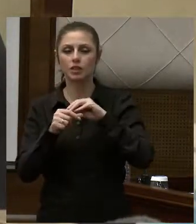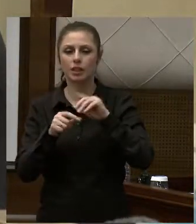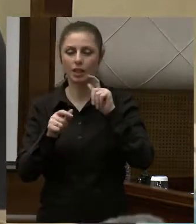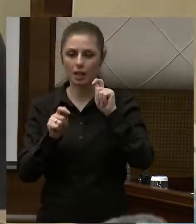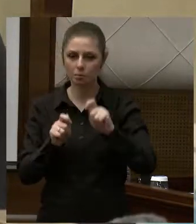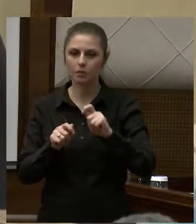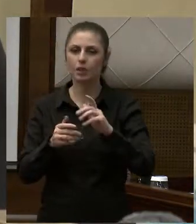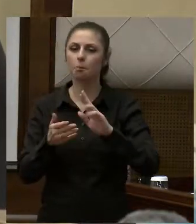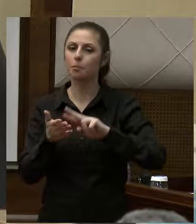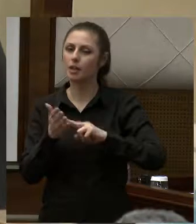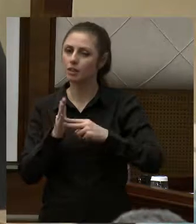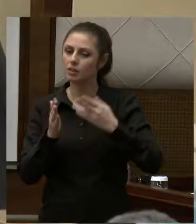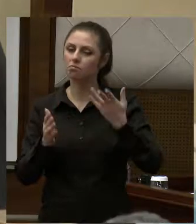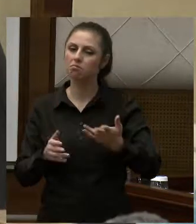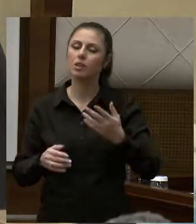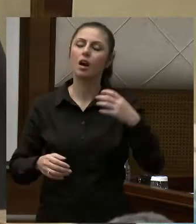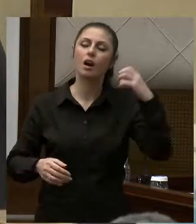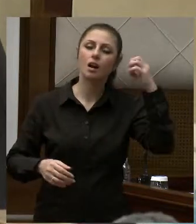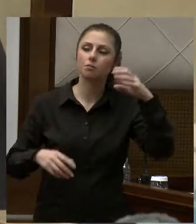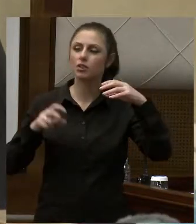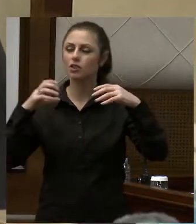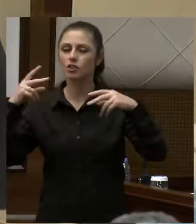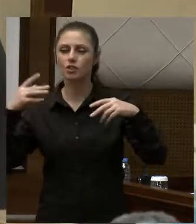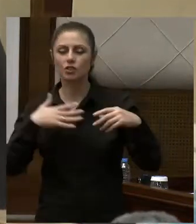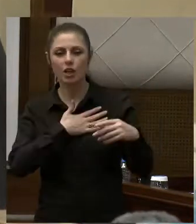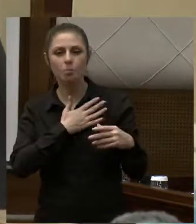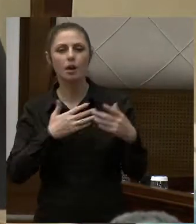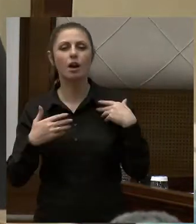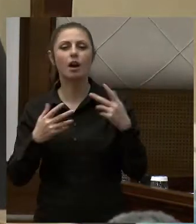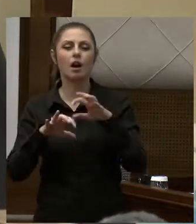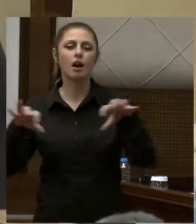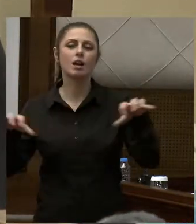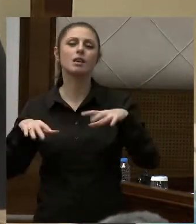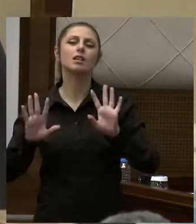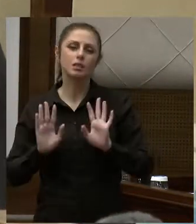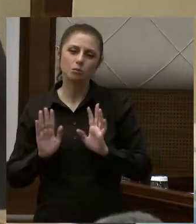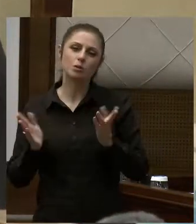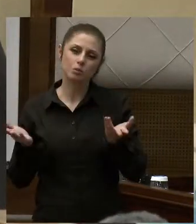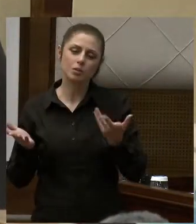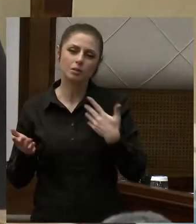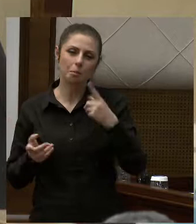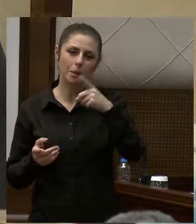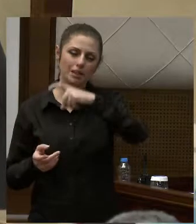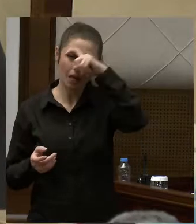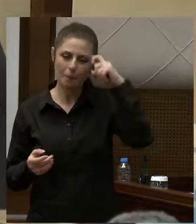Üyesi arkadaşlarımızla, AK Parti, CHP'de ayırmak istemiyorum. Belki ben birazcık daha fazla ilgi duyuyorumdur, emek veriyorumdur. Bu noktada